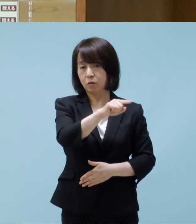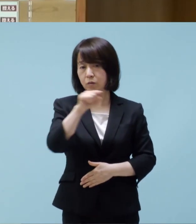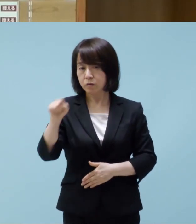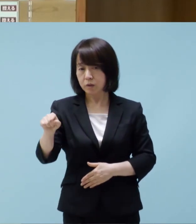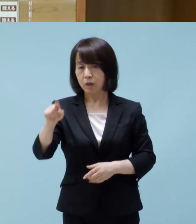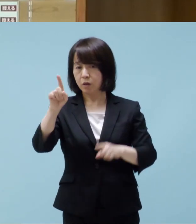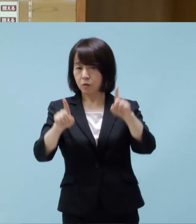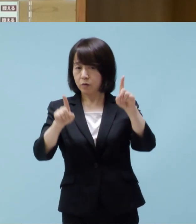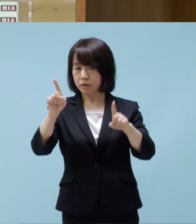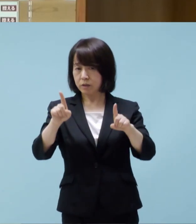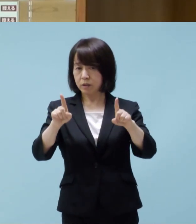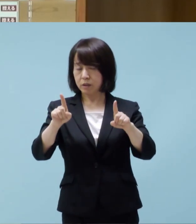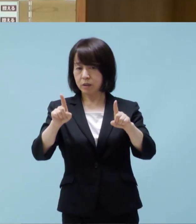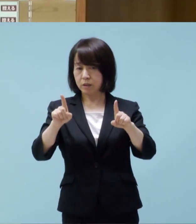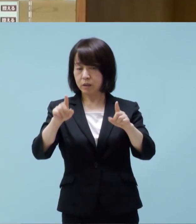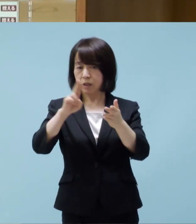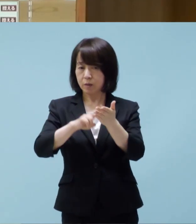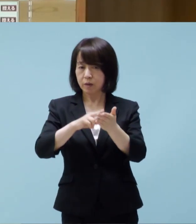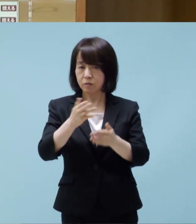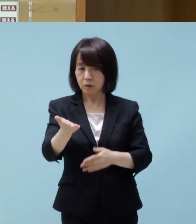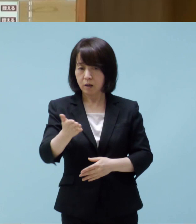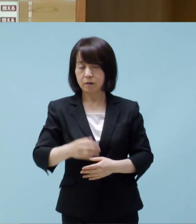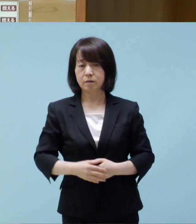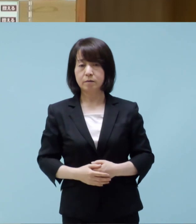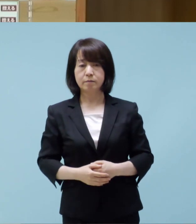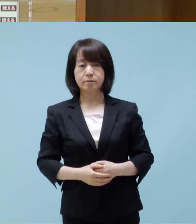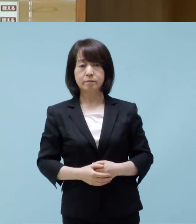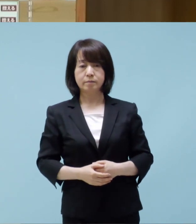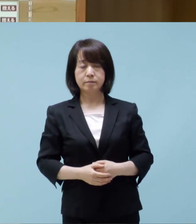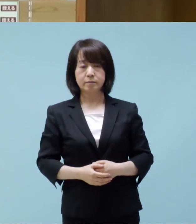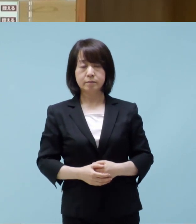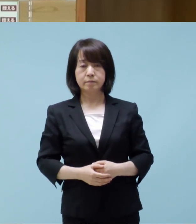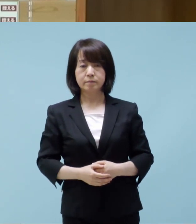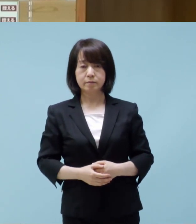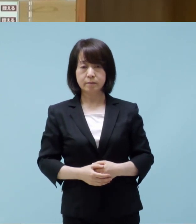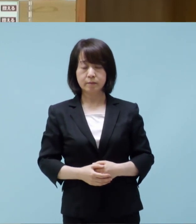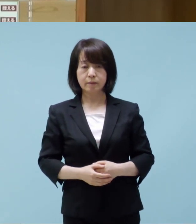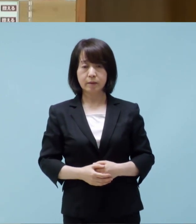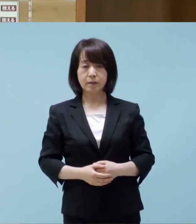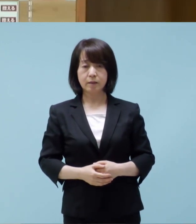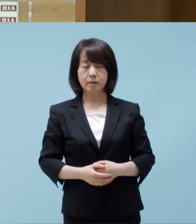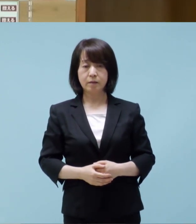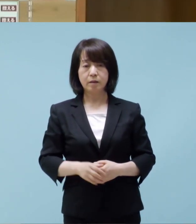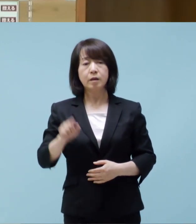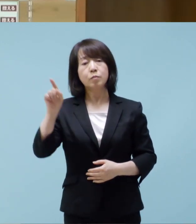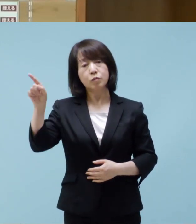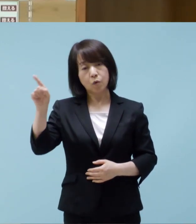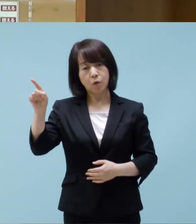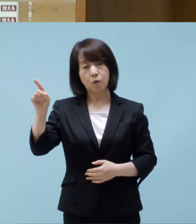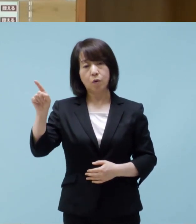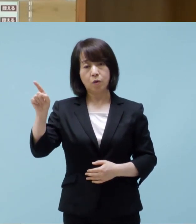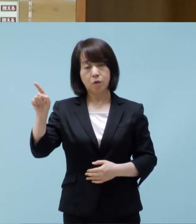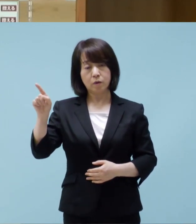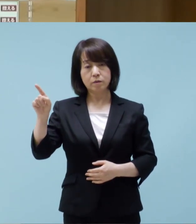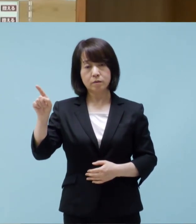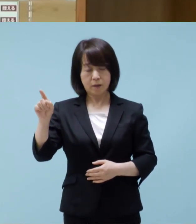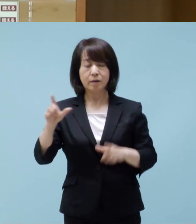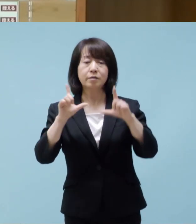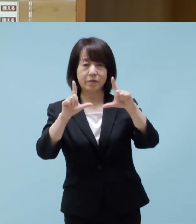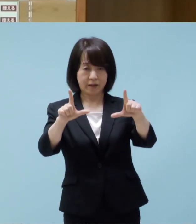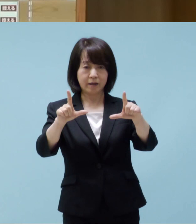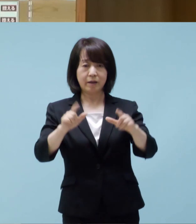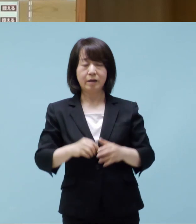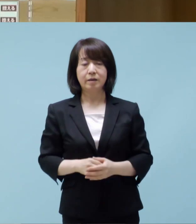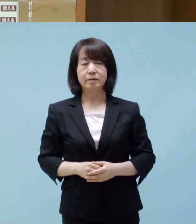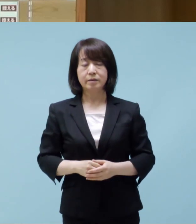オリンピックの観客上限が1万人と いうことになった場合、 オリンピックの観客上限はま